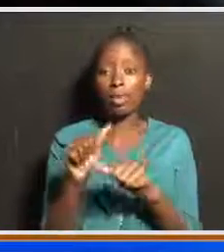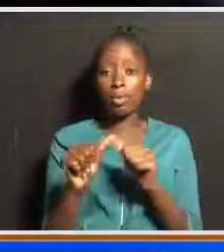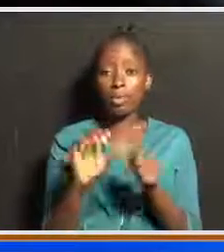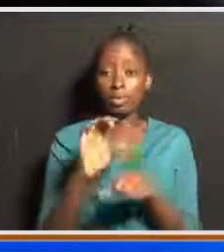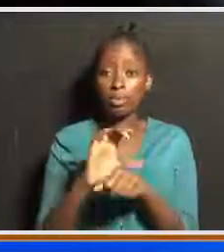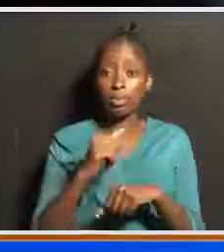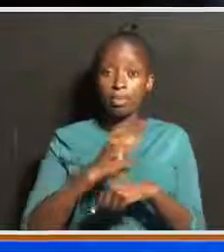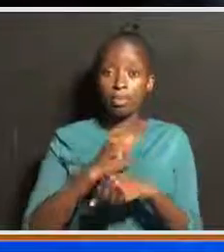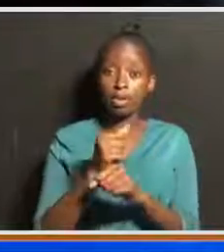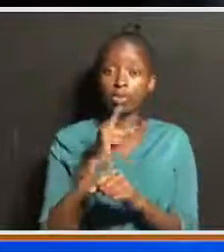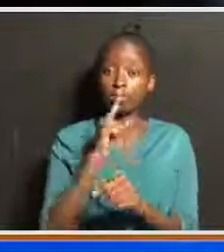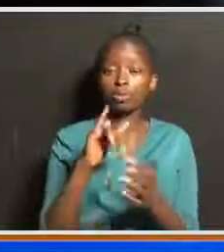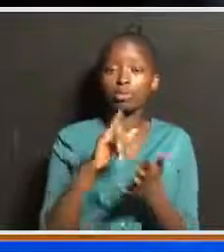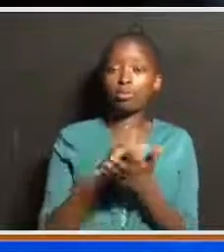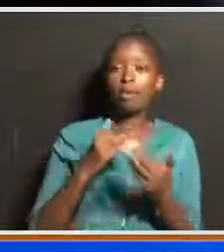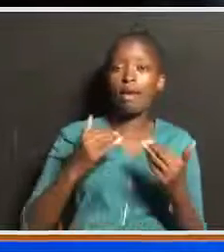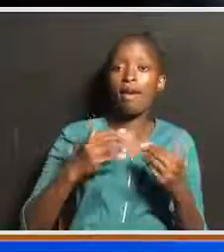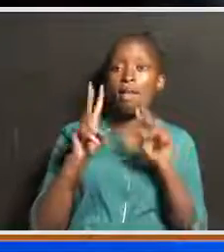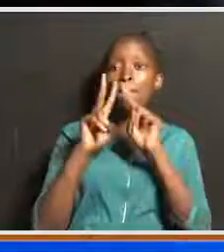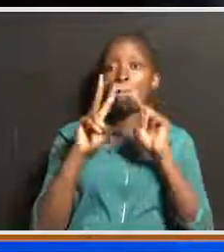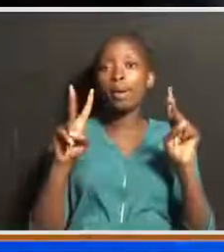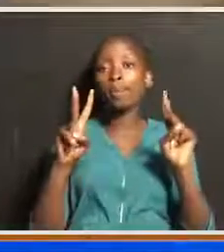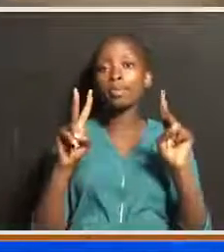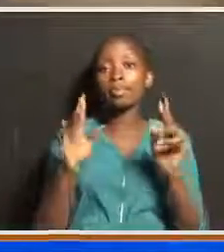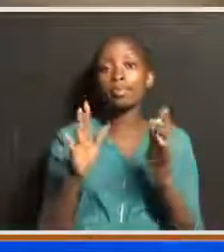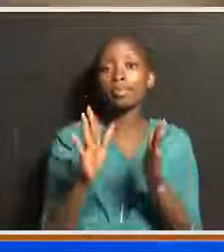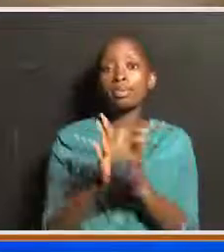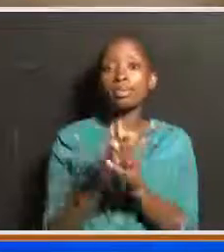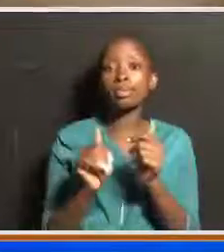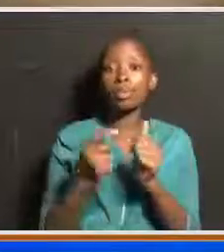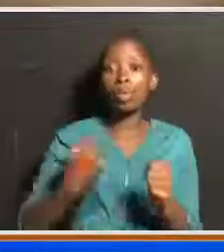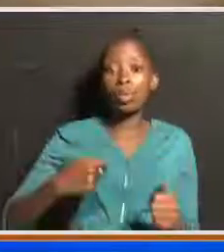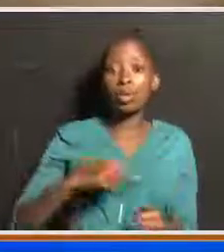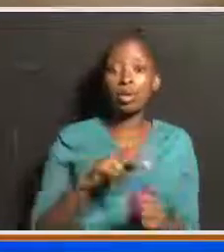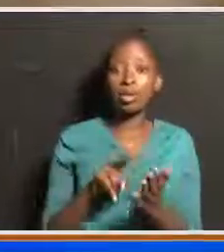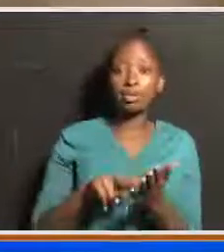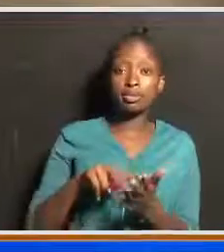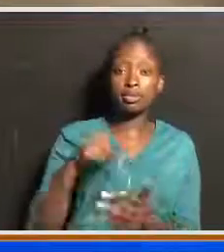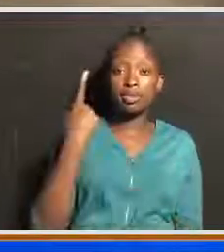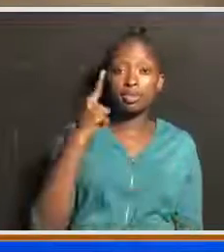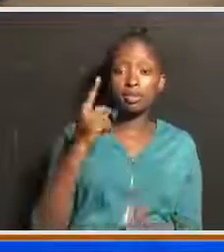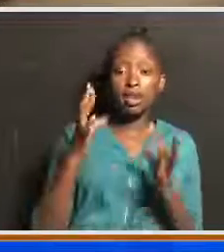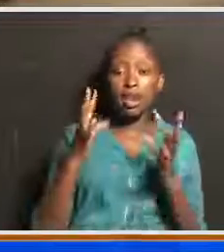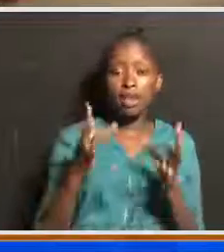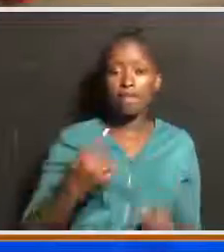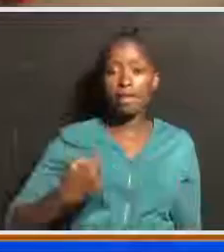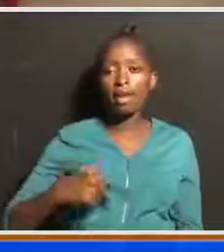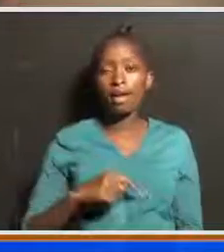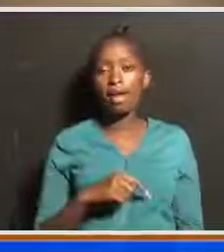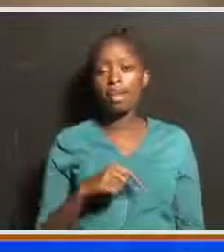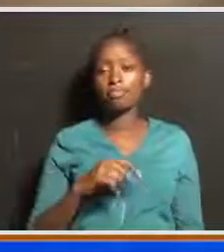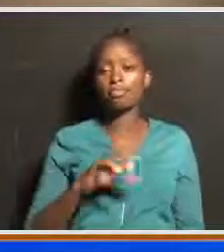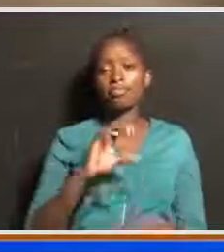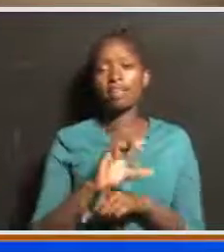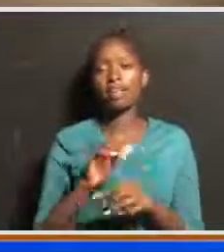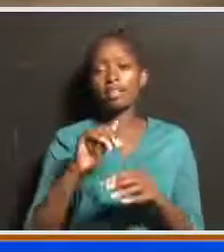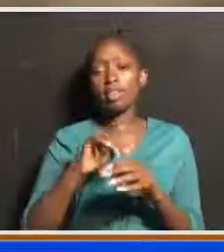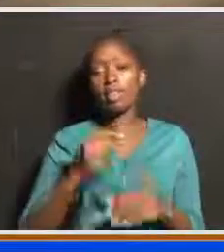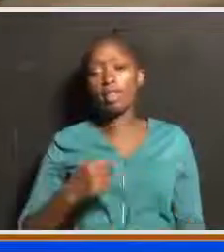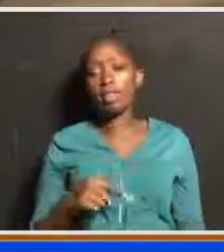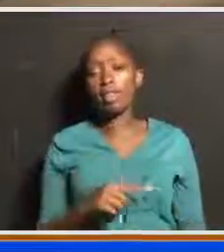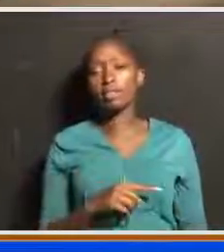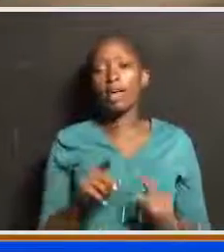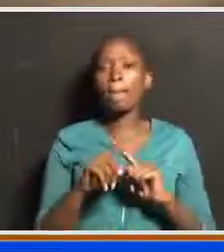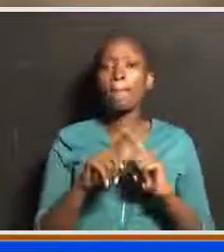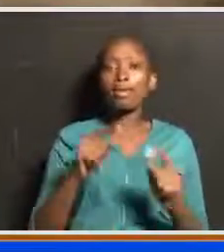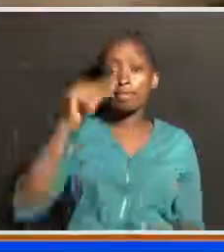ambazo tunasimamia na imani ambayo tunasimamia. Kama ni sisi, yale makanisa yako ndani yetu tuna regulate, lakini